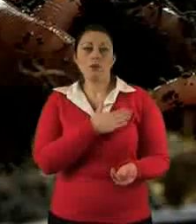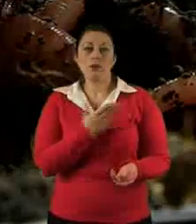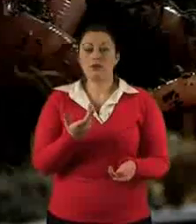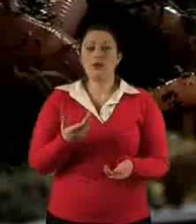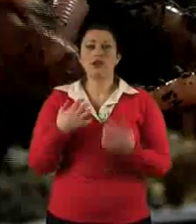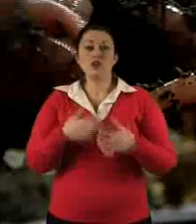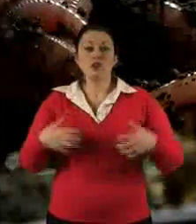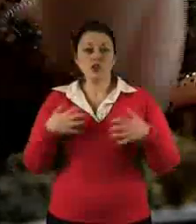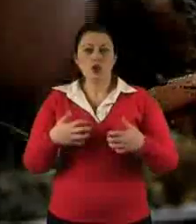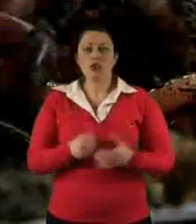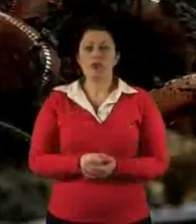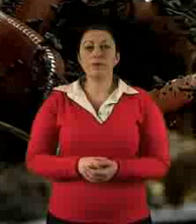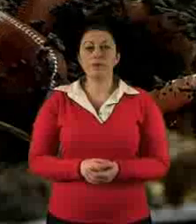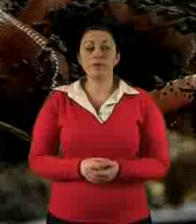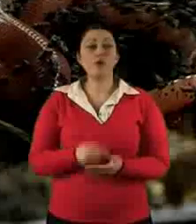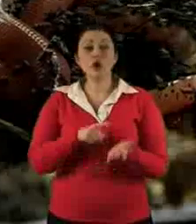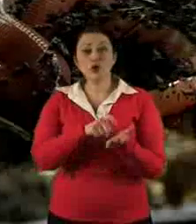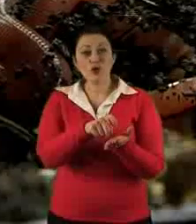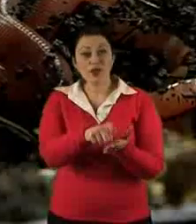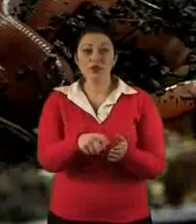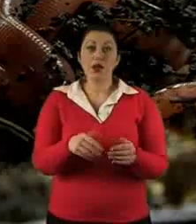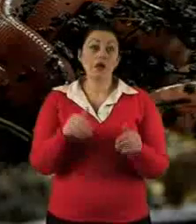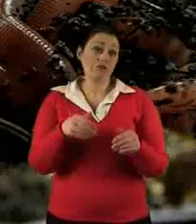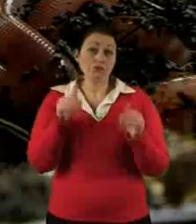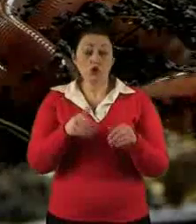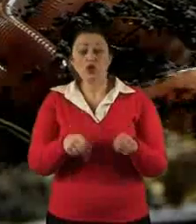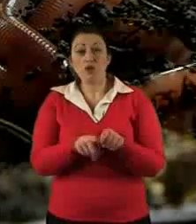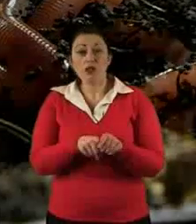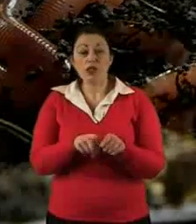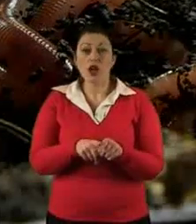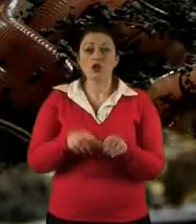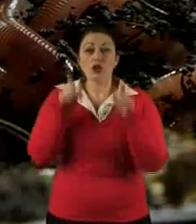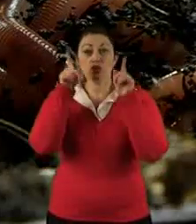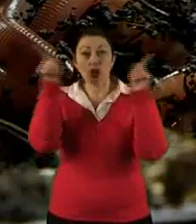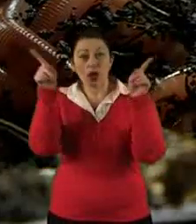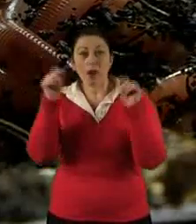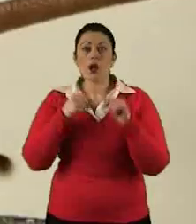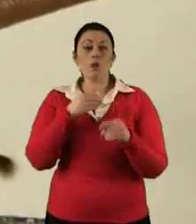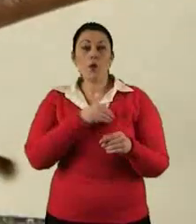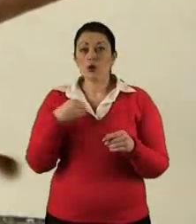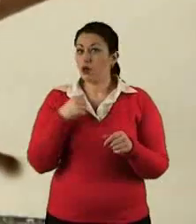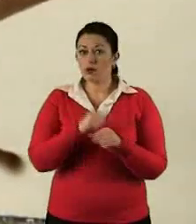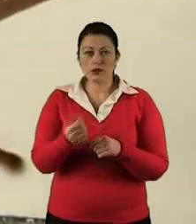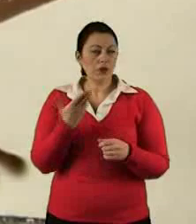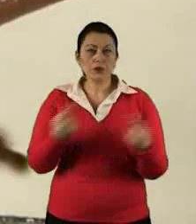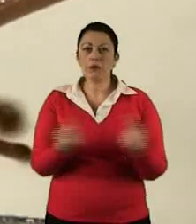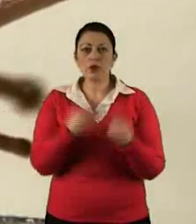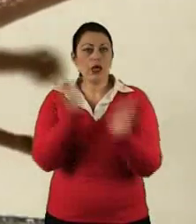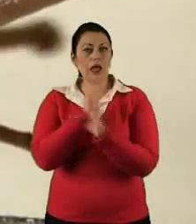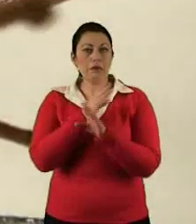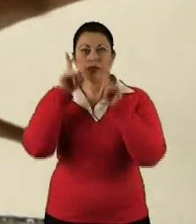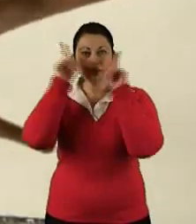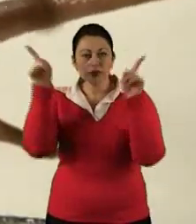produkcji dżdżownic dla wędkarzy i dla hobbystów zwierząt egzotycznych. Dżdżownice, a może ślimaki? Polska